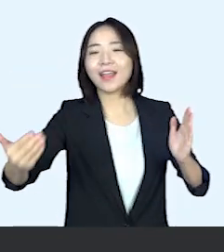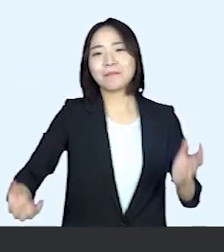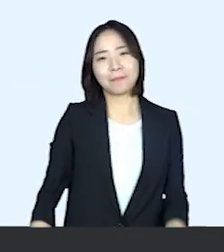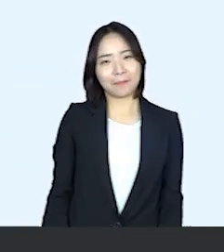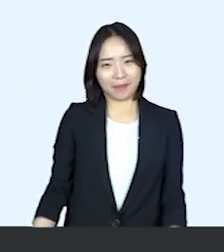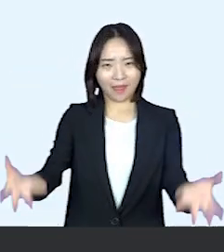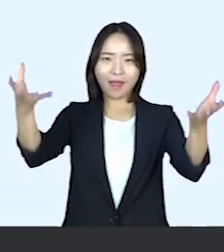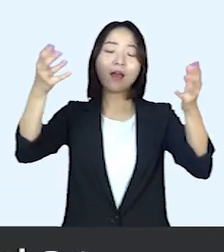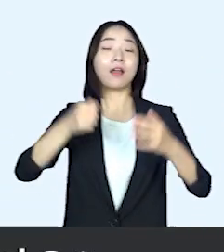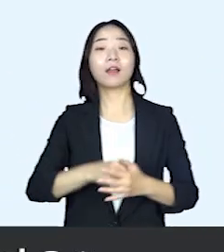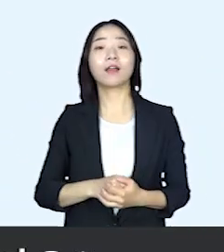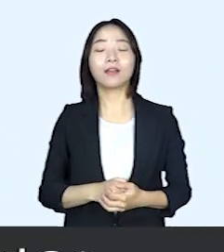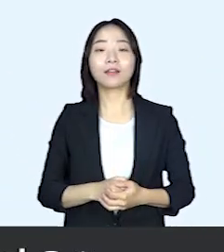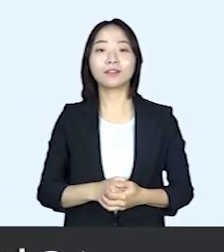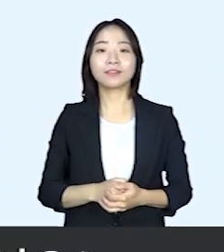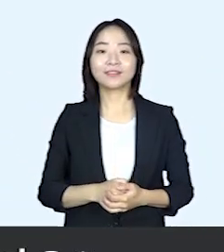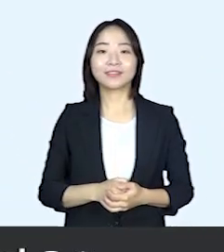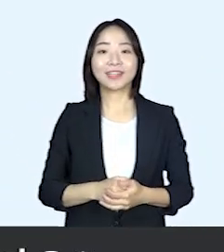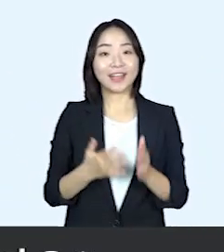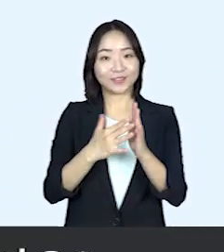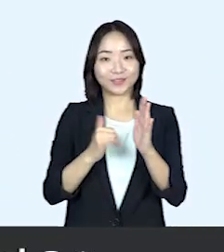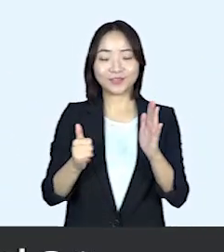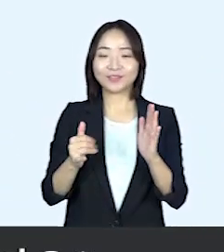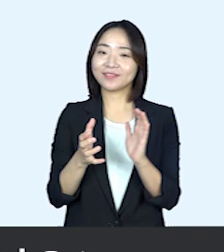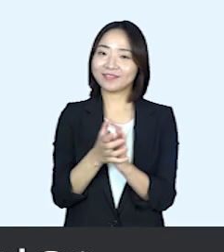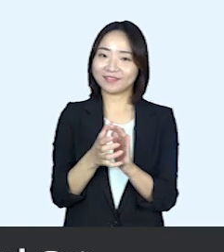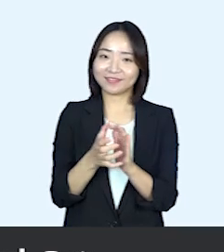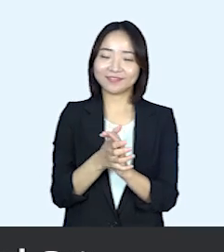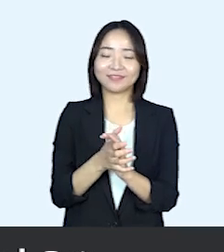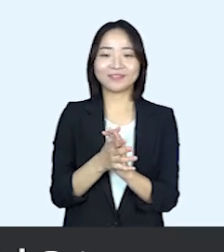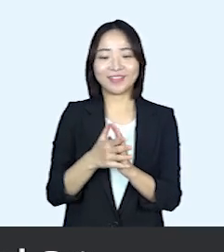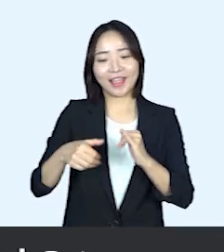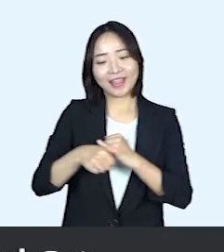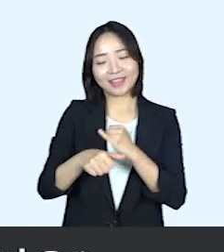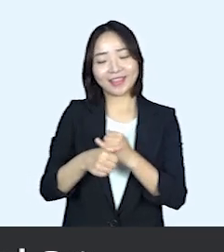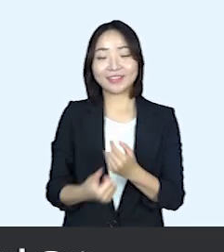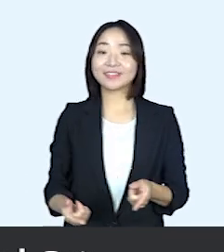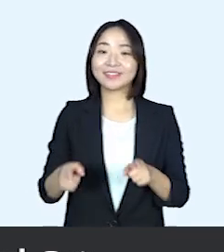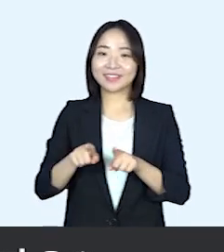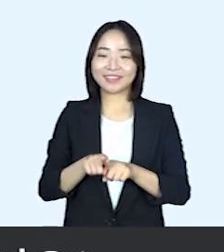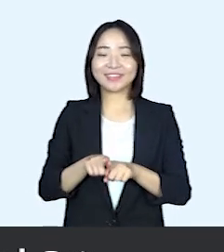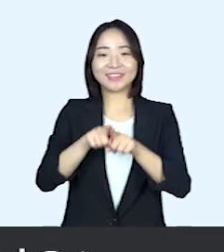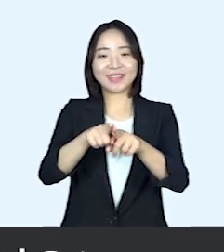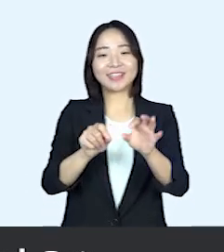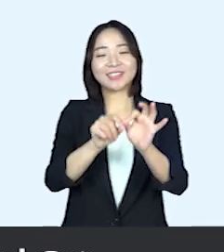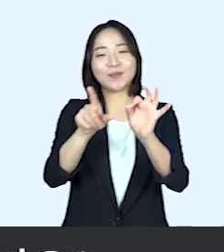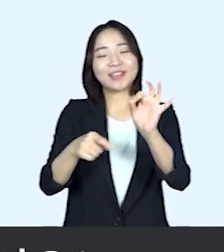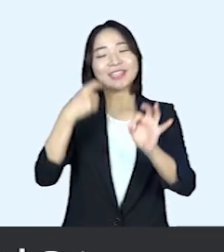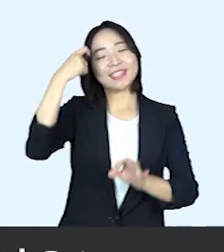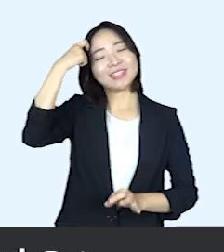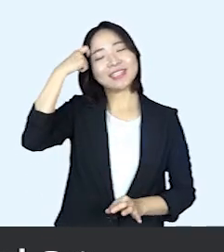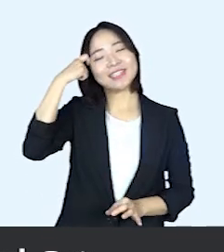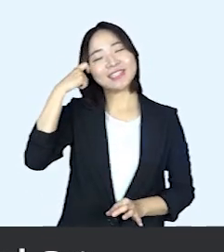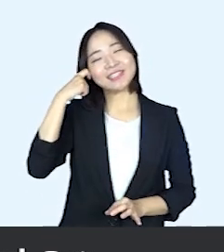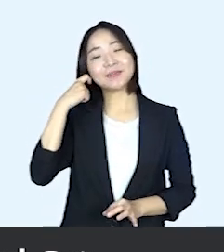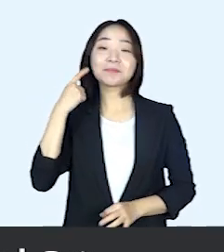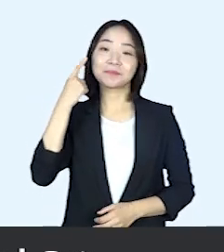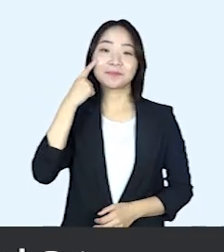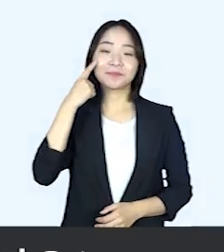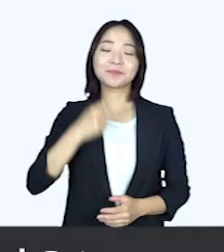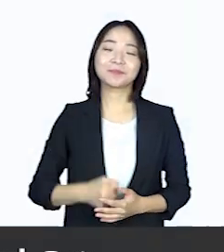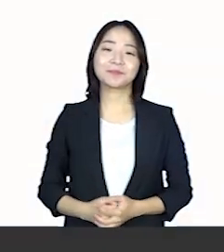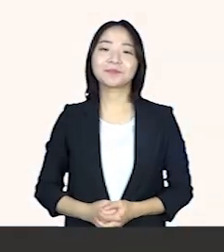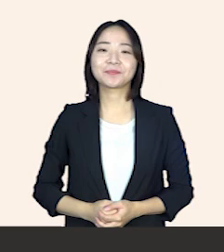펼쳐질 예정인데요. 도솔광장에서 가족, 친구, 연인과 함께 10월의 낭만을 만끽해보시는 건